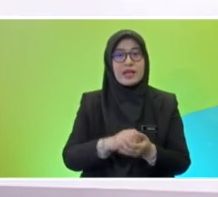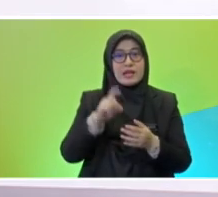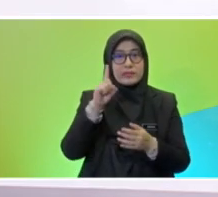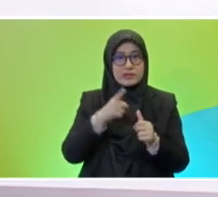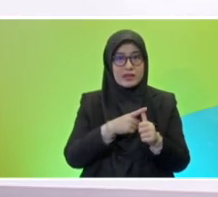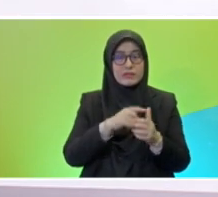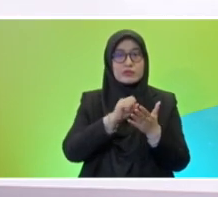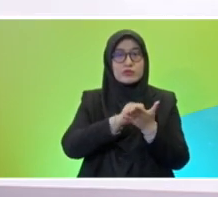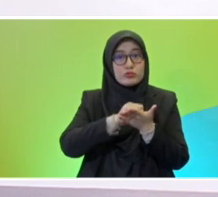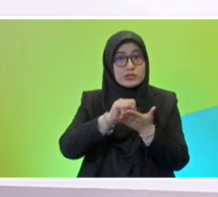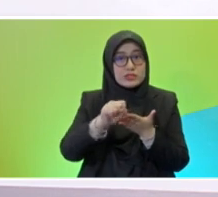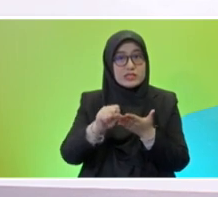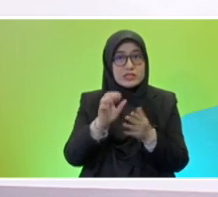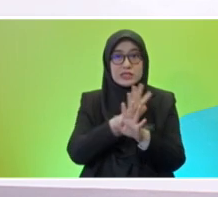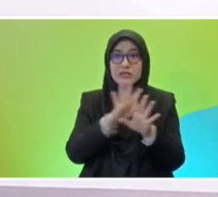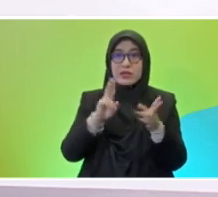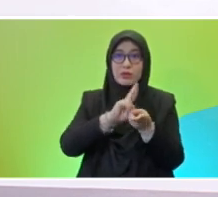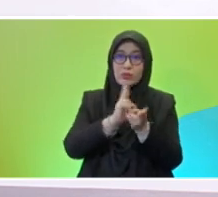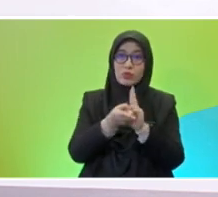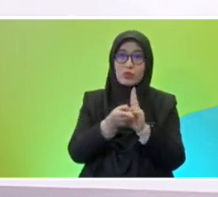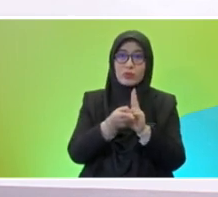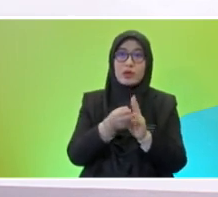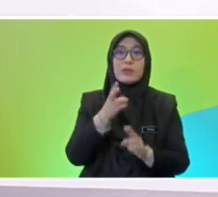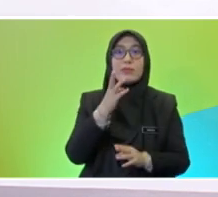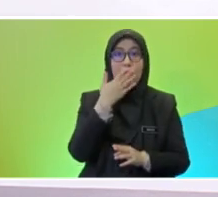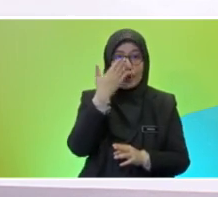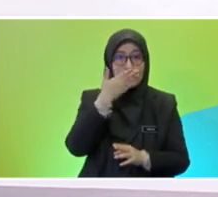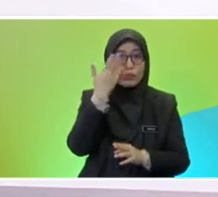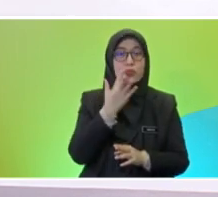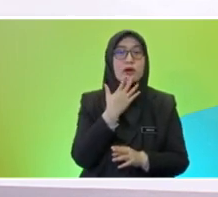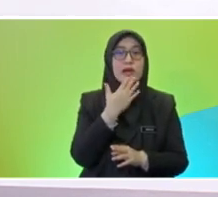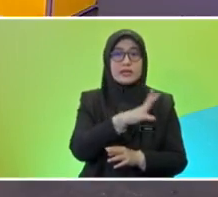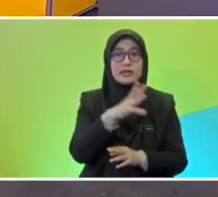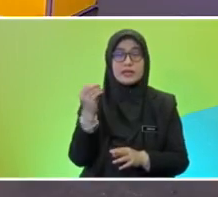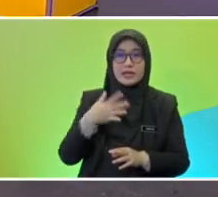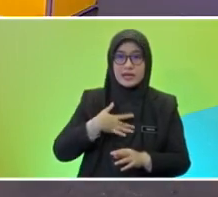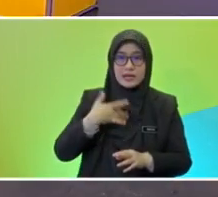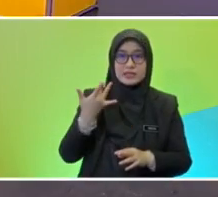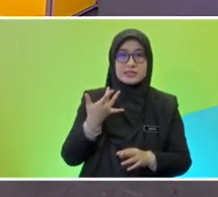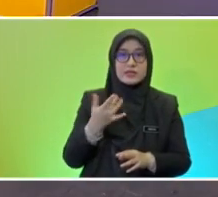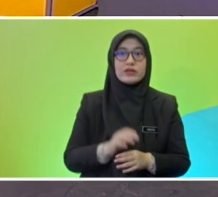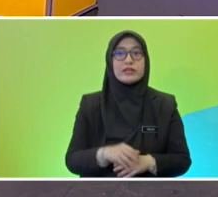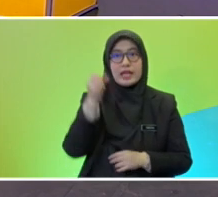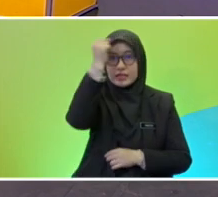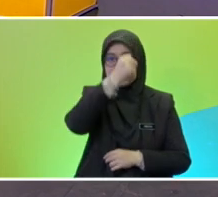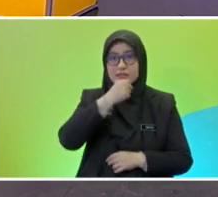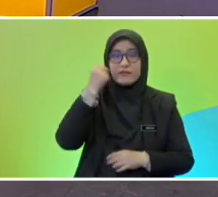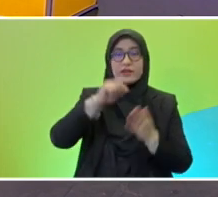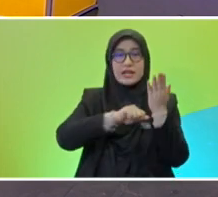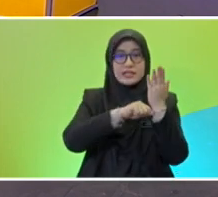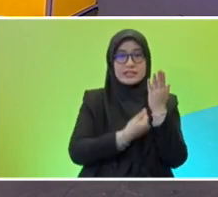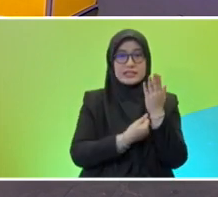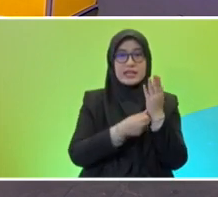bau warna dan rasa Iya betul Syifa asal Ai mutlak adalah yang suci